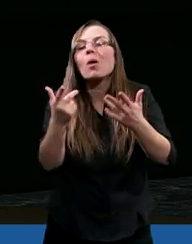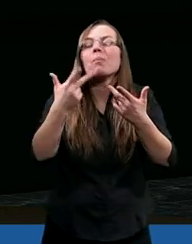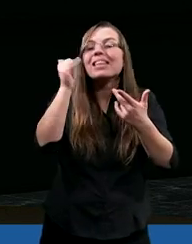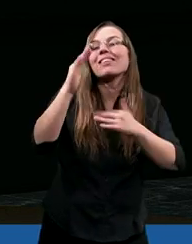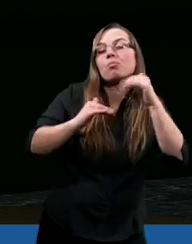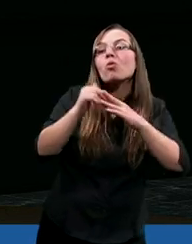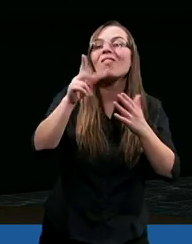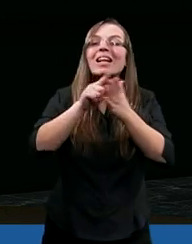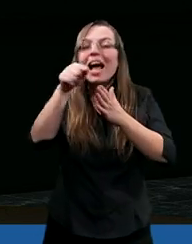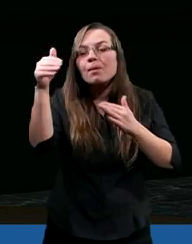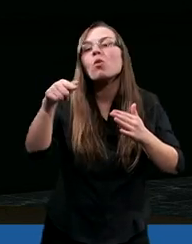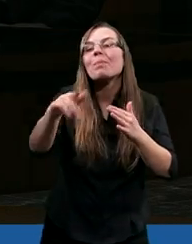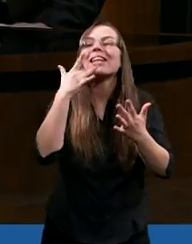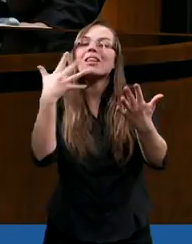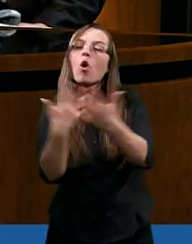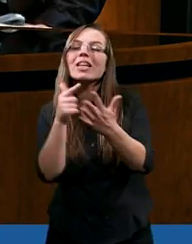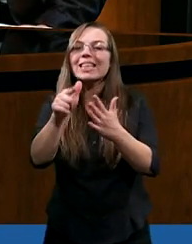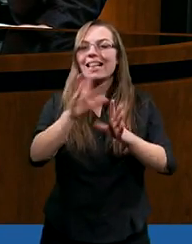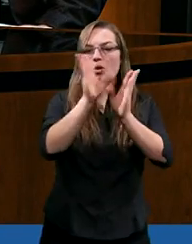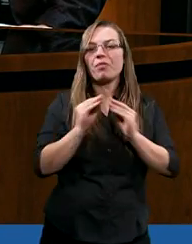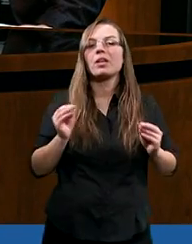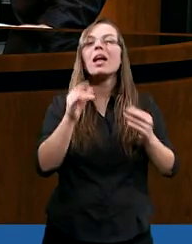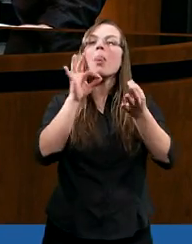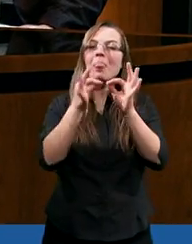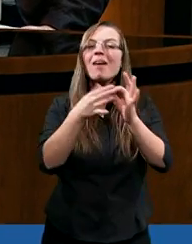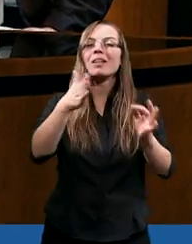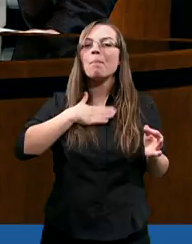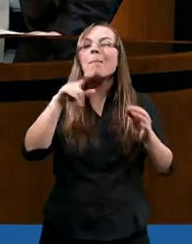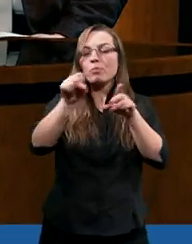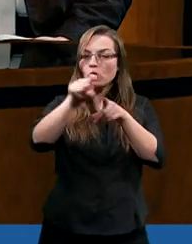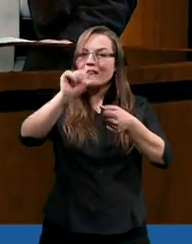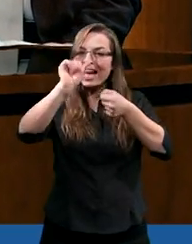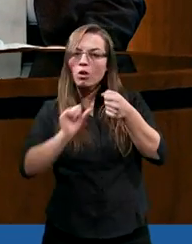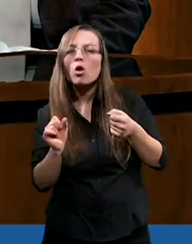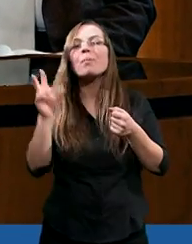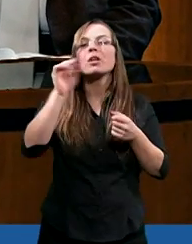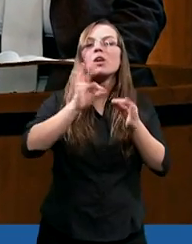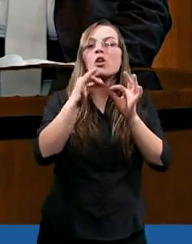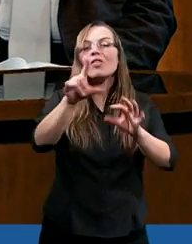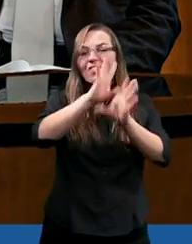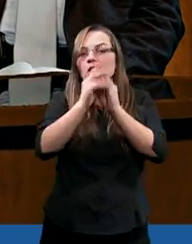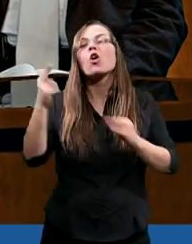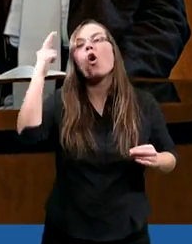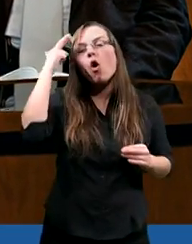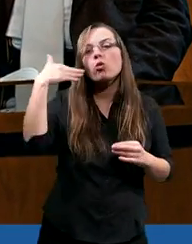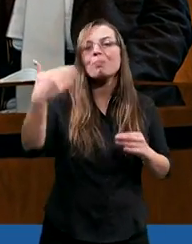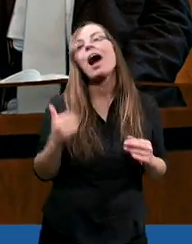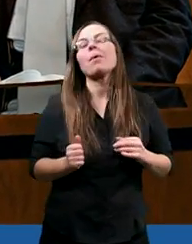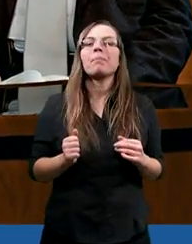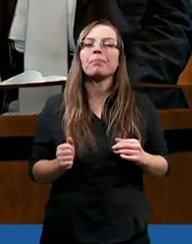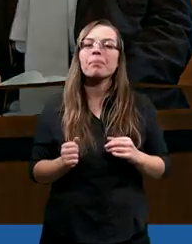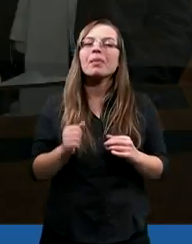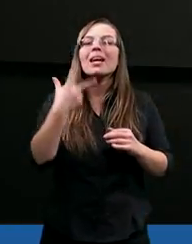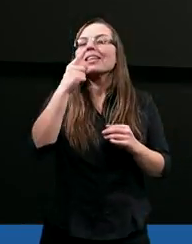zbudowaniu, że możemy z tego korzystać. Tak. Nawet do tego stopnia, że hiobnie wszystko rozumiał. Tak.